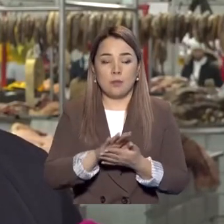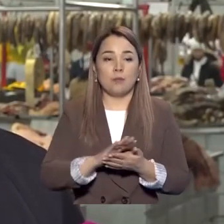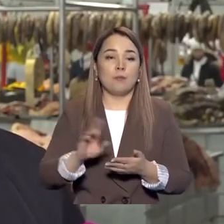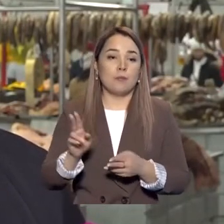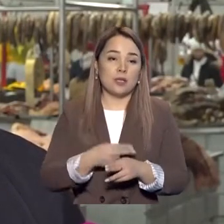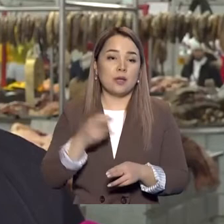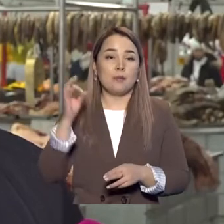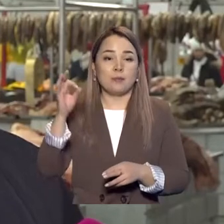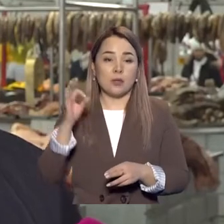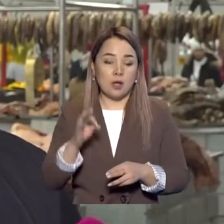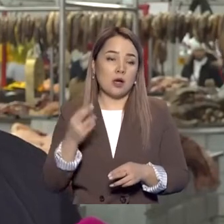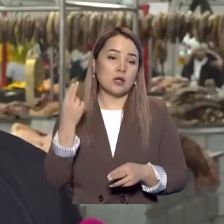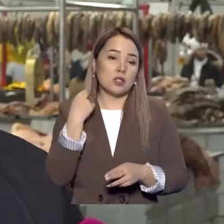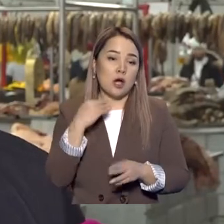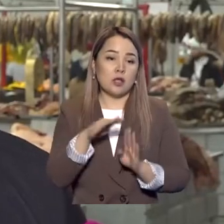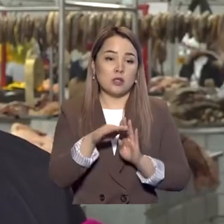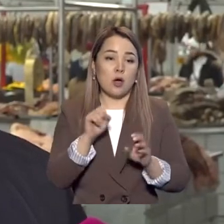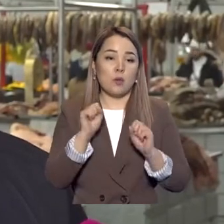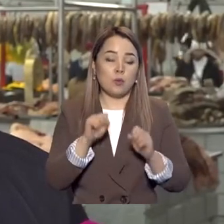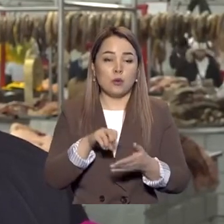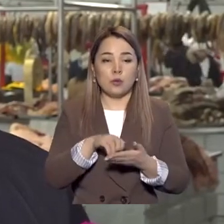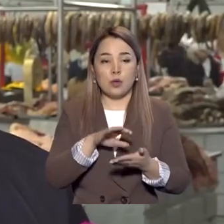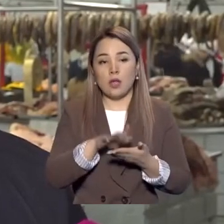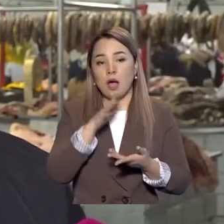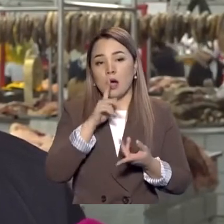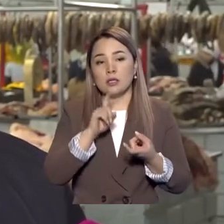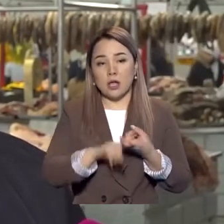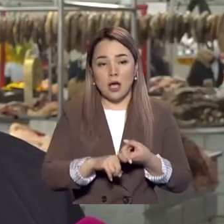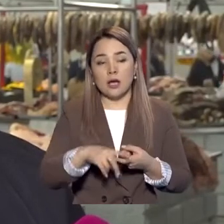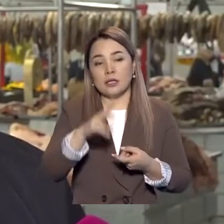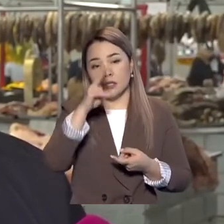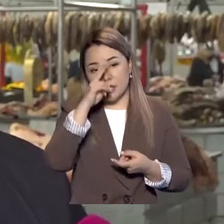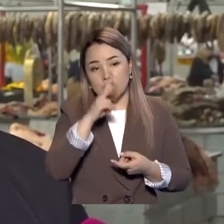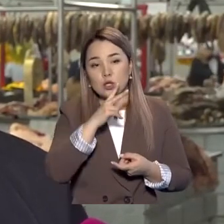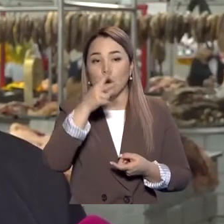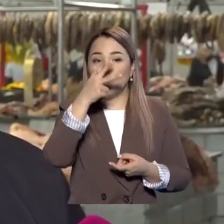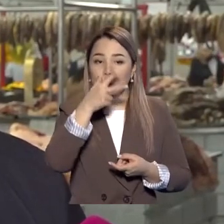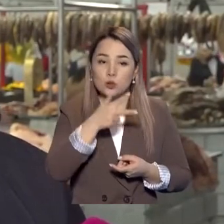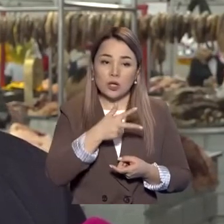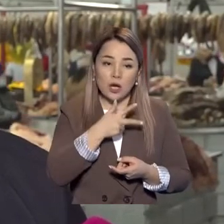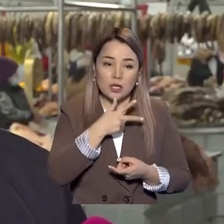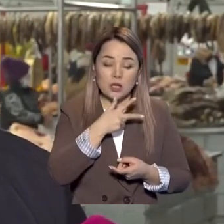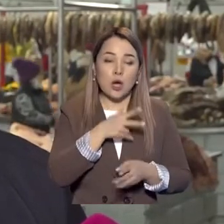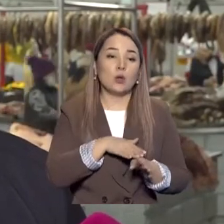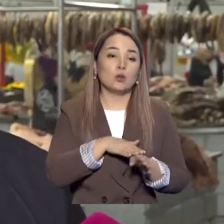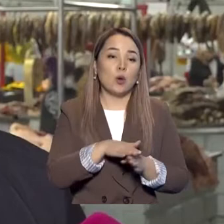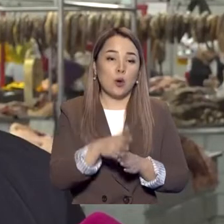пайызсыз. Өздері белгілеген уақытқа 2 ай немесе 3 ай ол